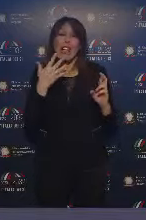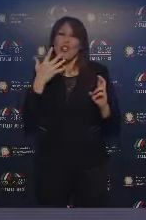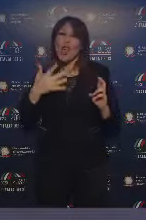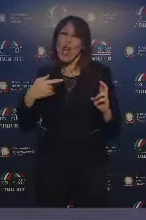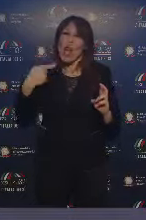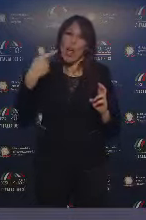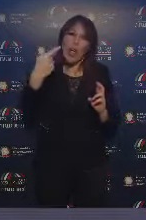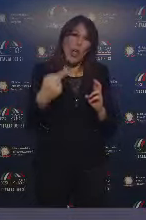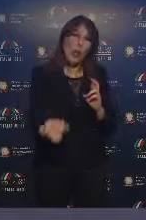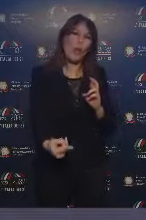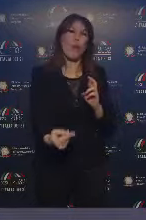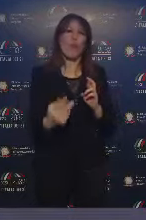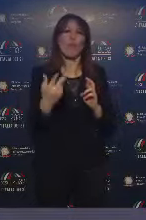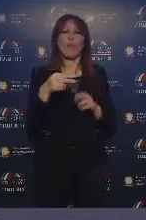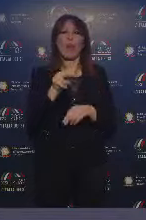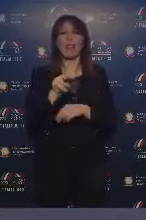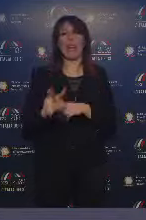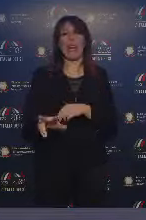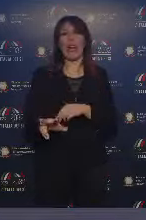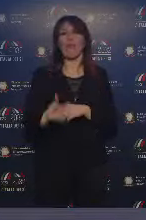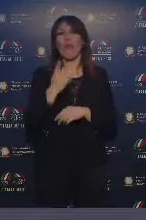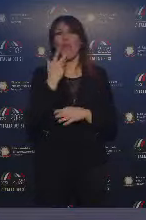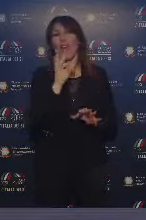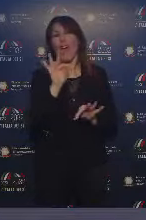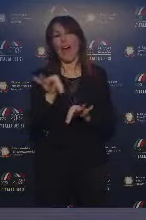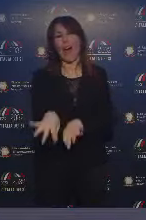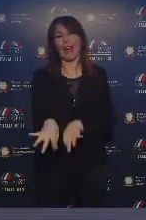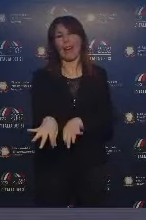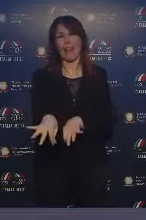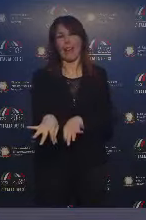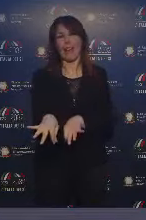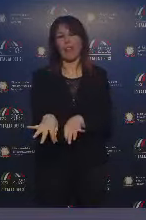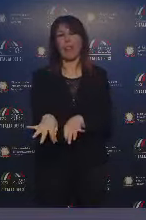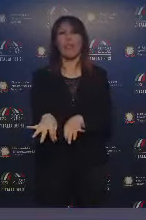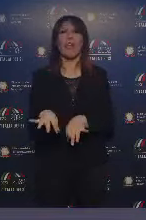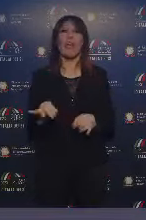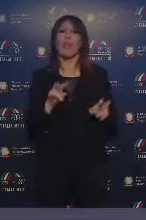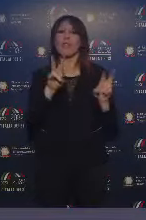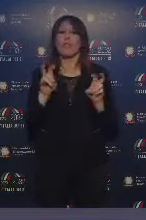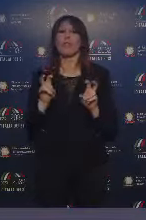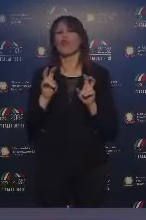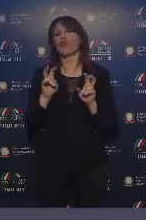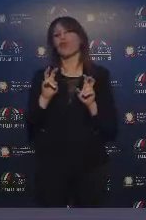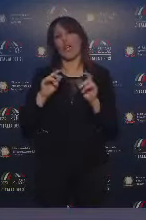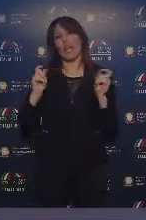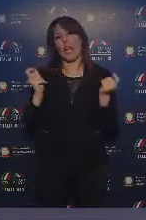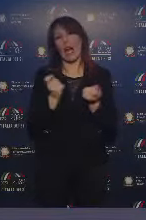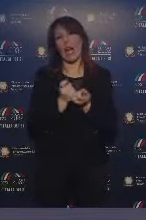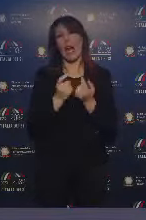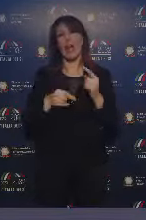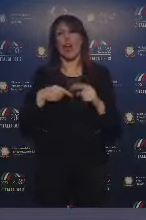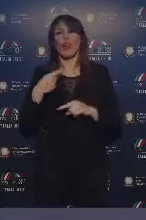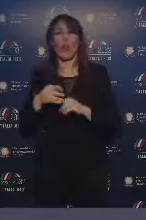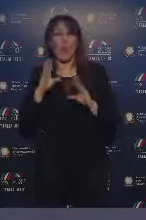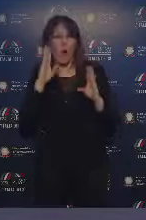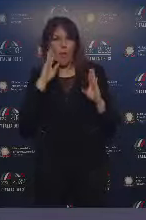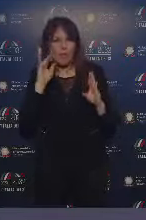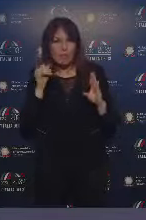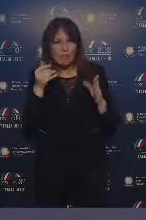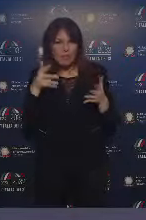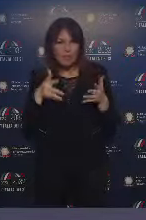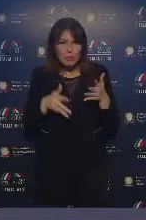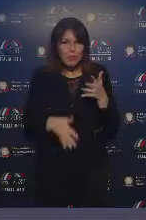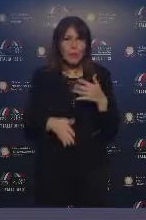compimento a quel 2032 che c'è alle mie spalle quindi un Focus generale poi con un'attenzione a quello che è previsto per